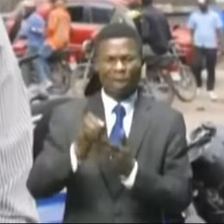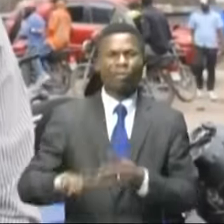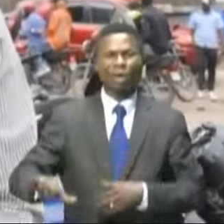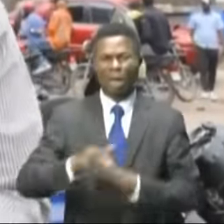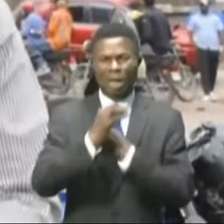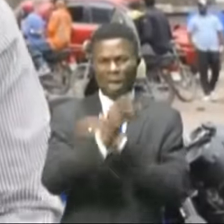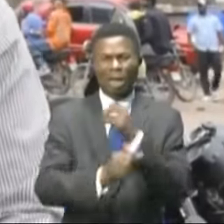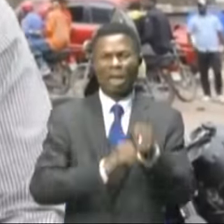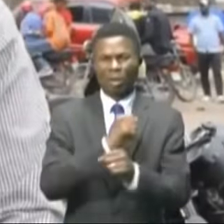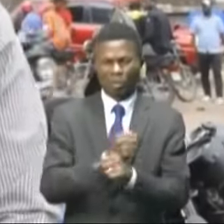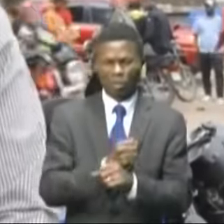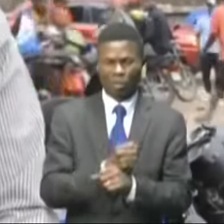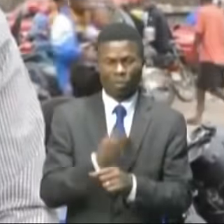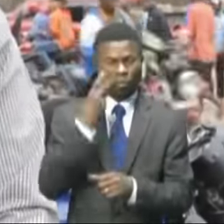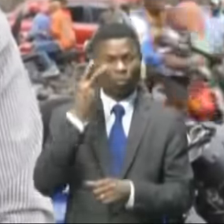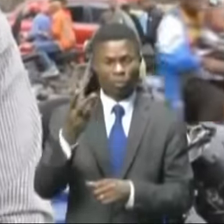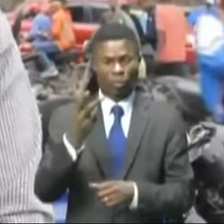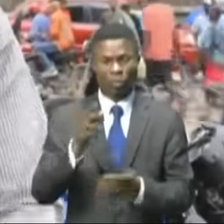merci